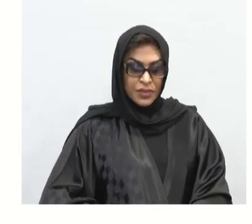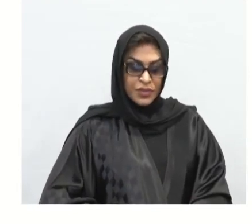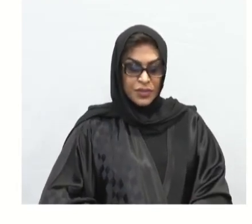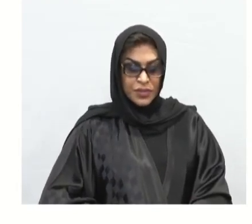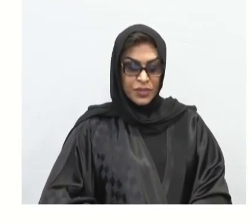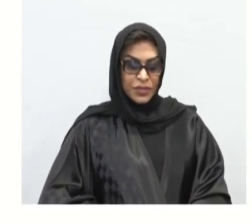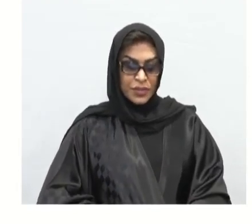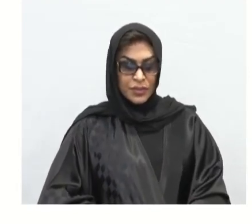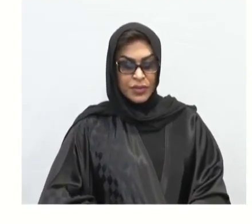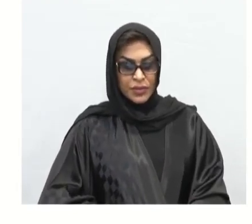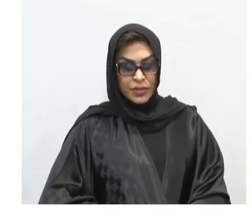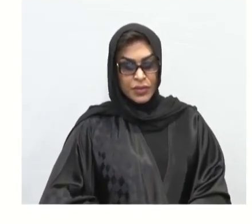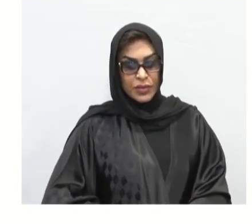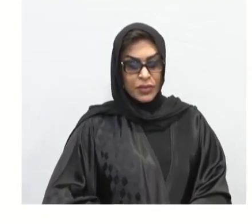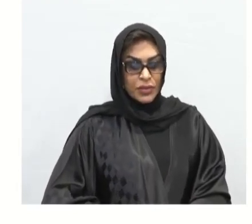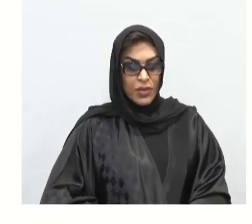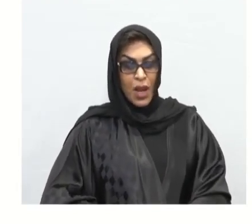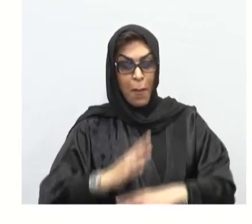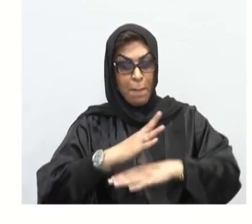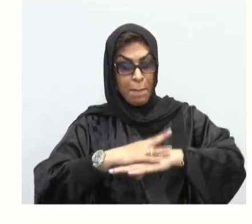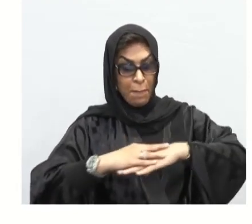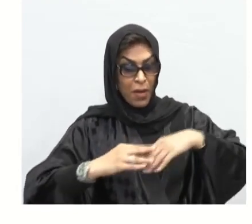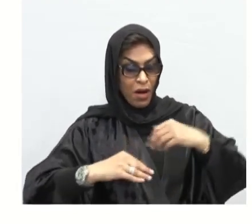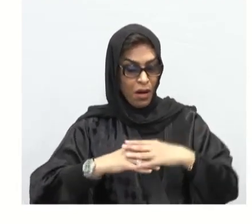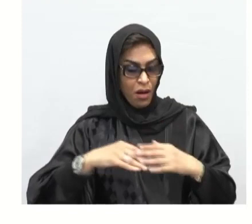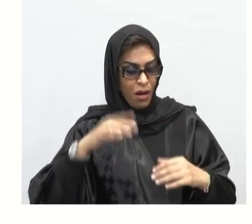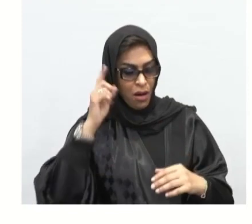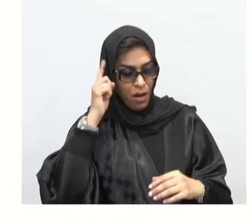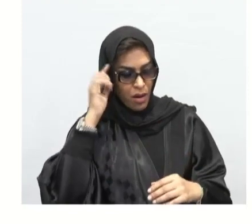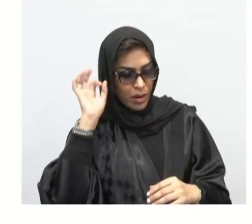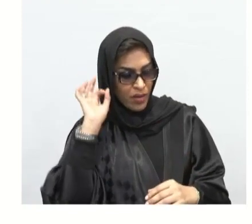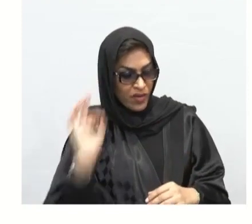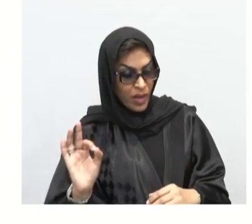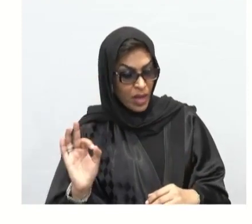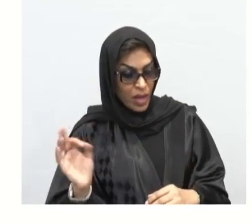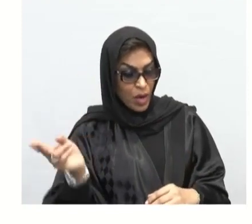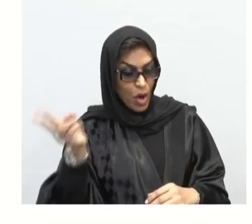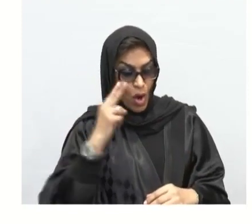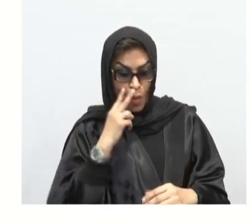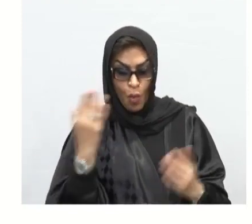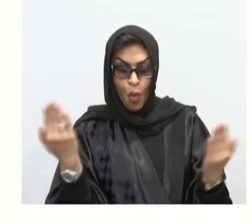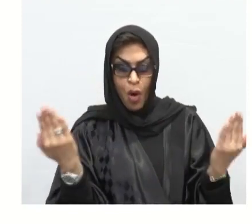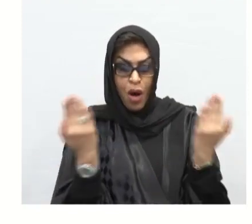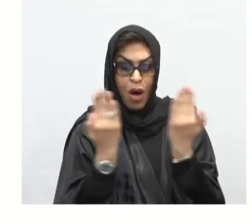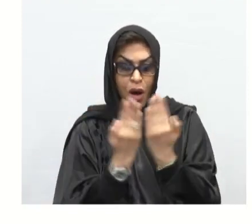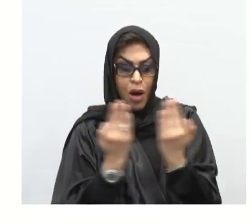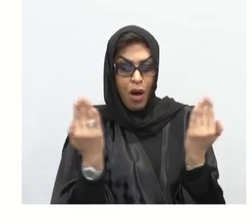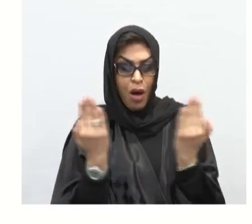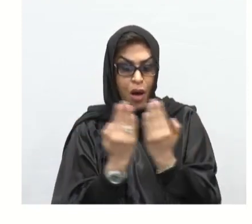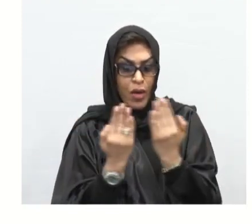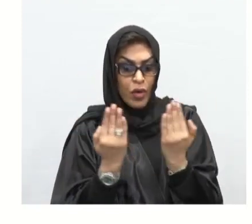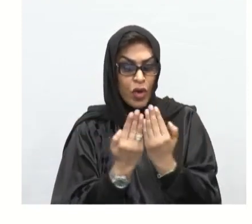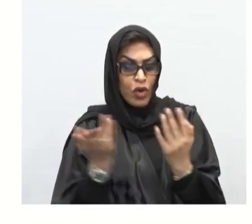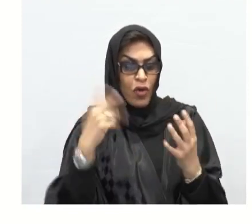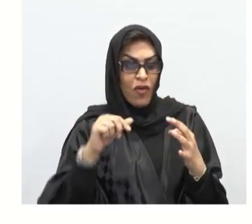بهذا السؤال والذي يقيس مهاره مهارتك طالب وطالبه في عمليه المقارنه اريد منك ان